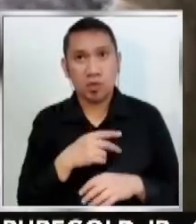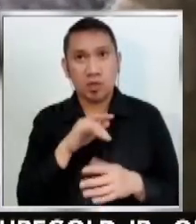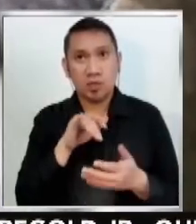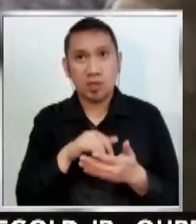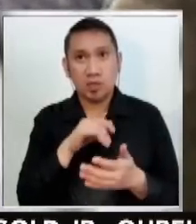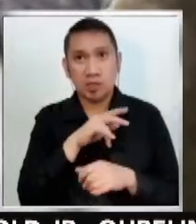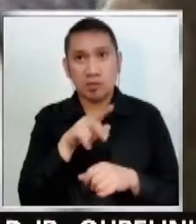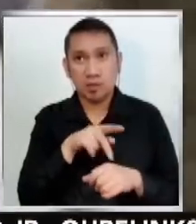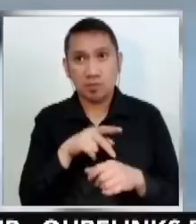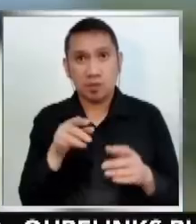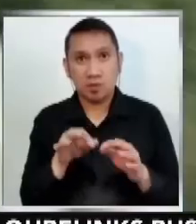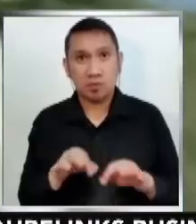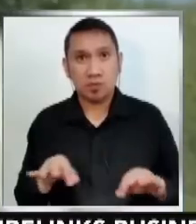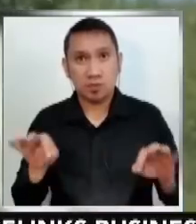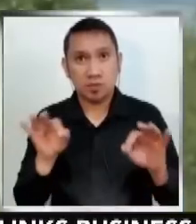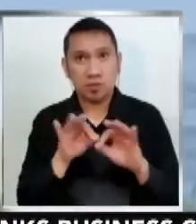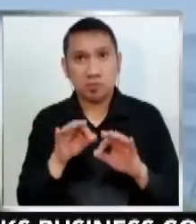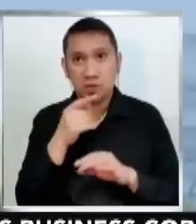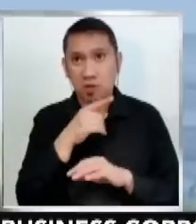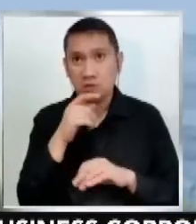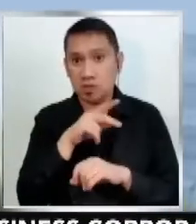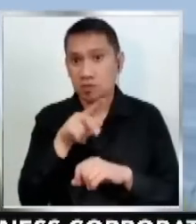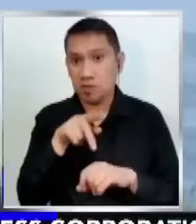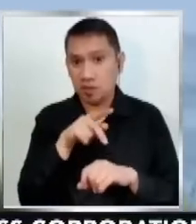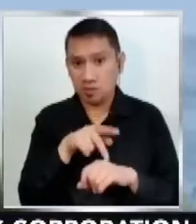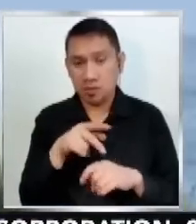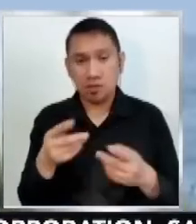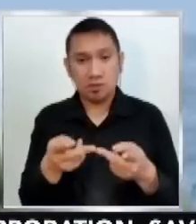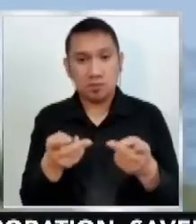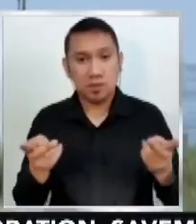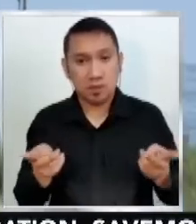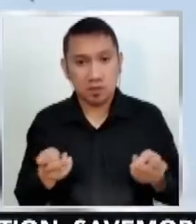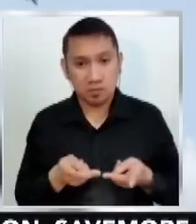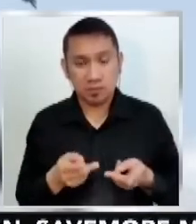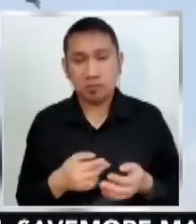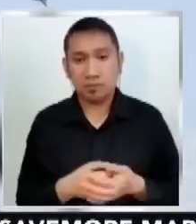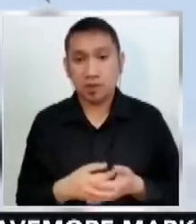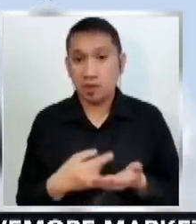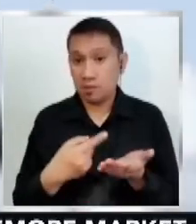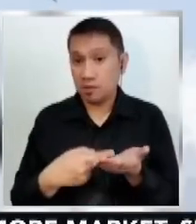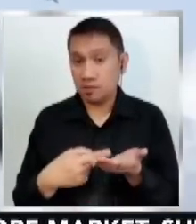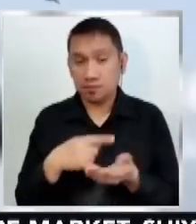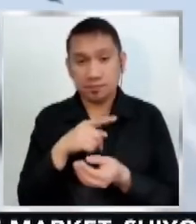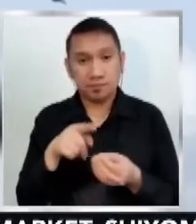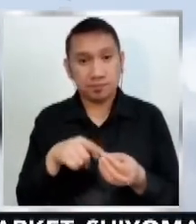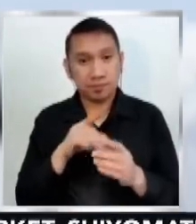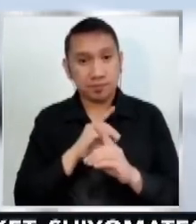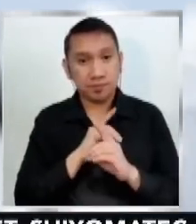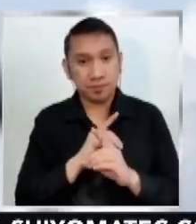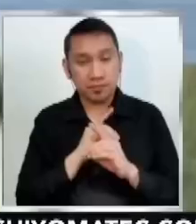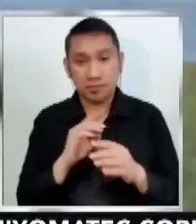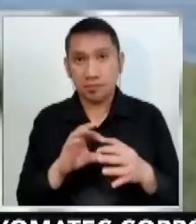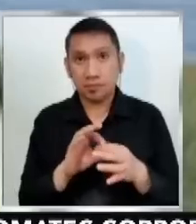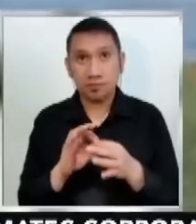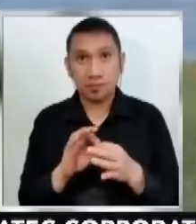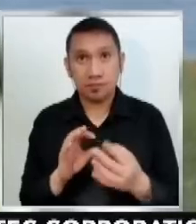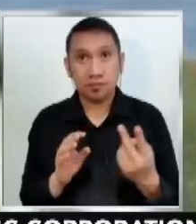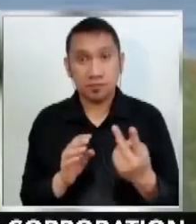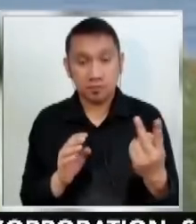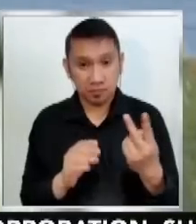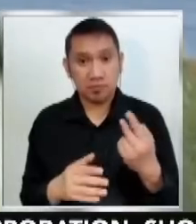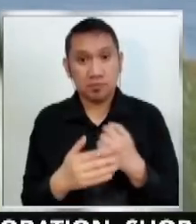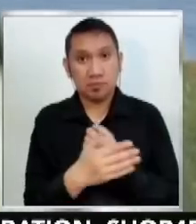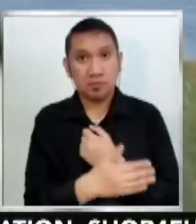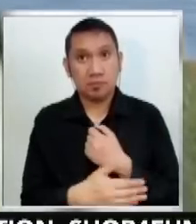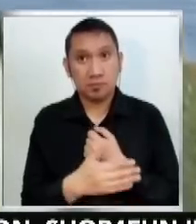it's Philippine territory. Inaasahang pag-uusapan pa ang pagpapalakas ng defense cooperation ng dalawang bansa sa pulong